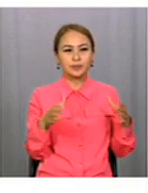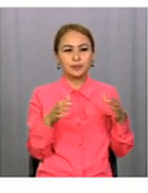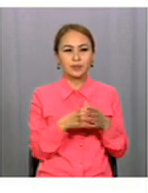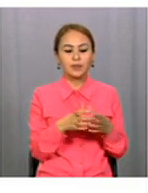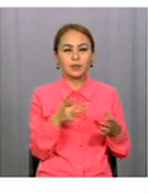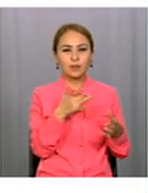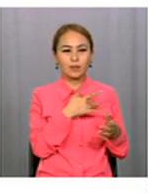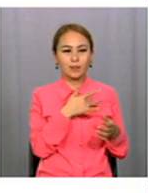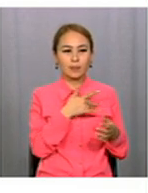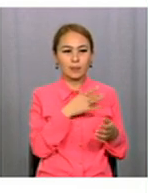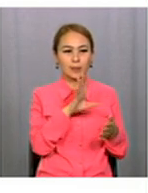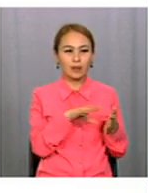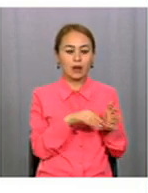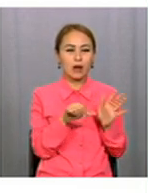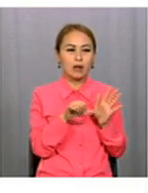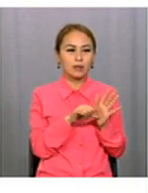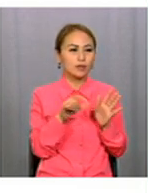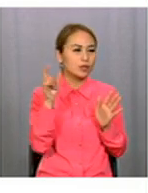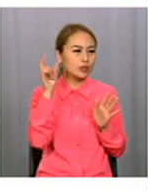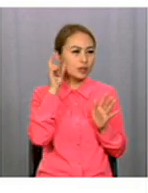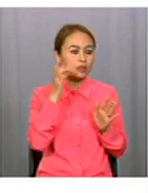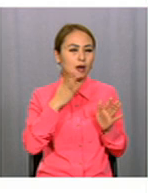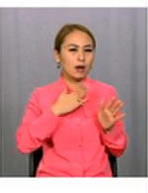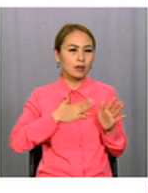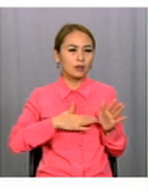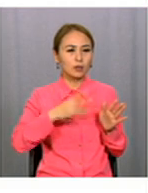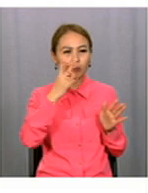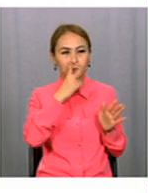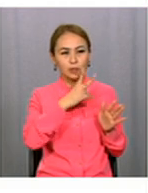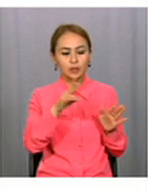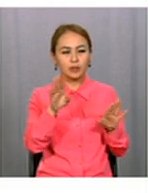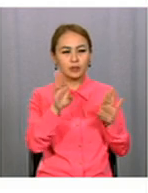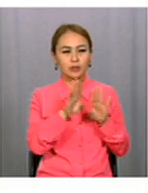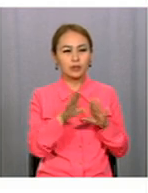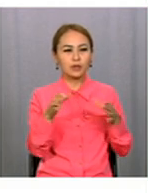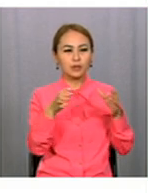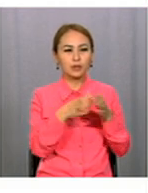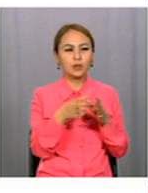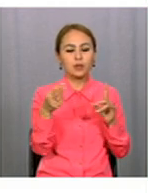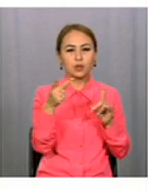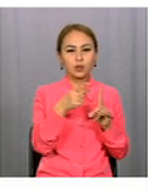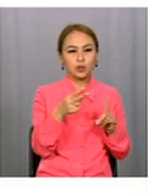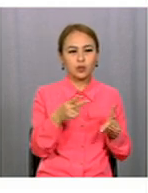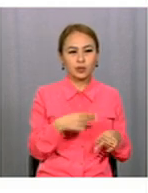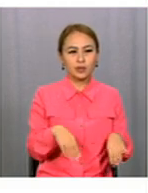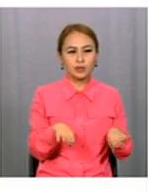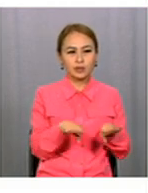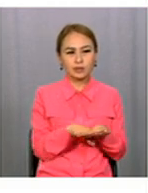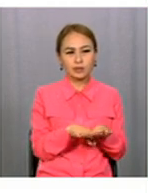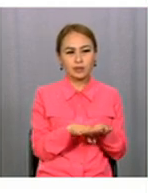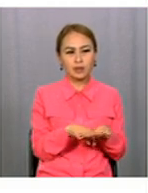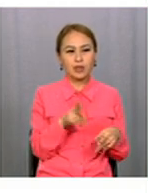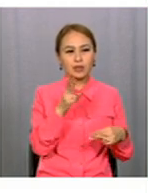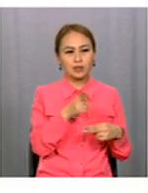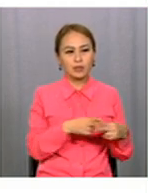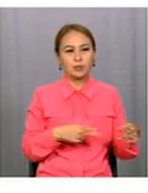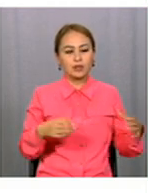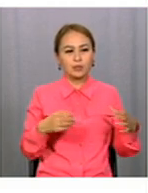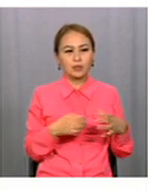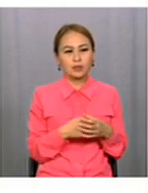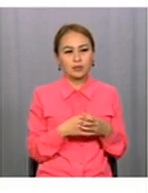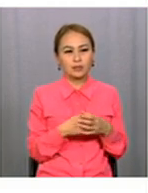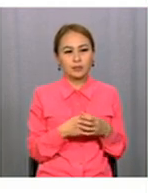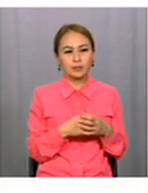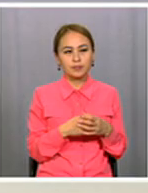жүрегім, алтақ жасында ақырын көрген алыптың деген үзінділерде оқушылар. Темір